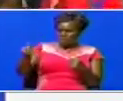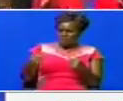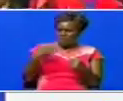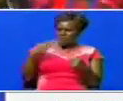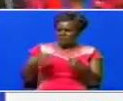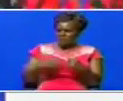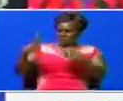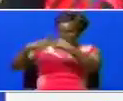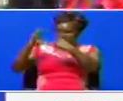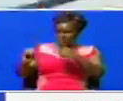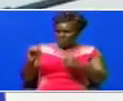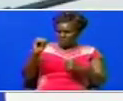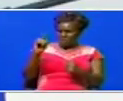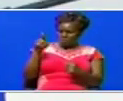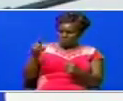1,890,